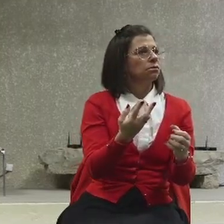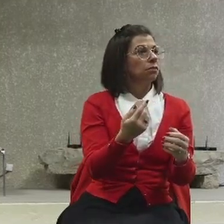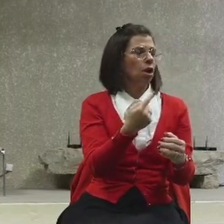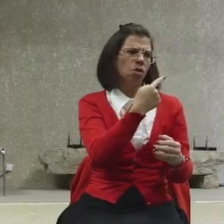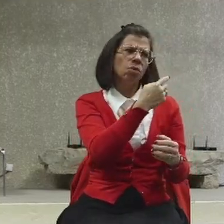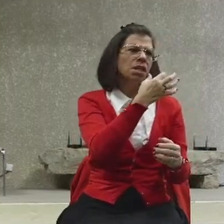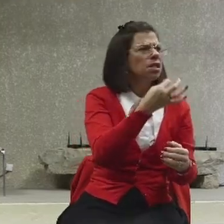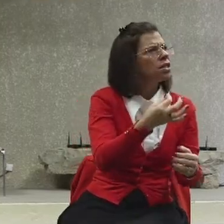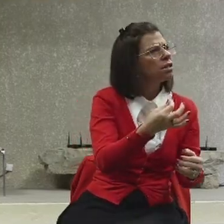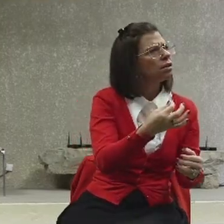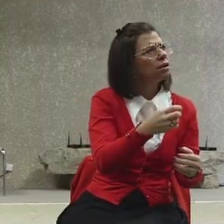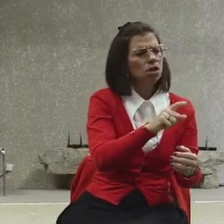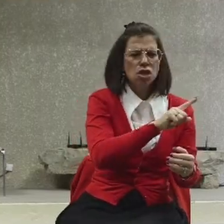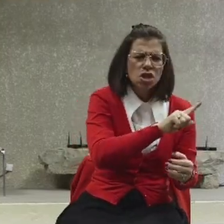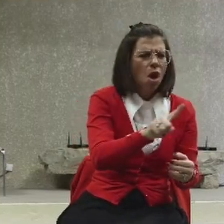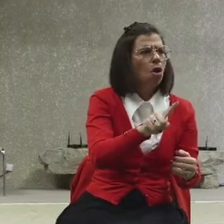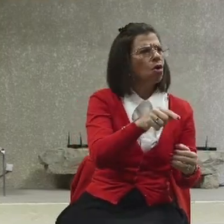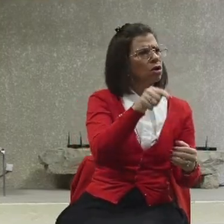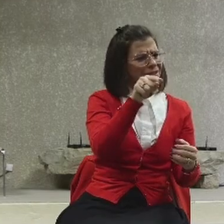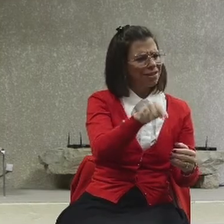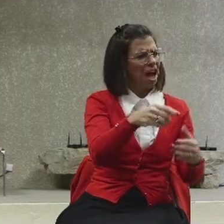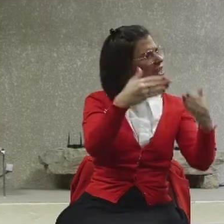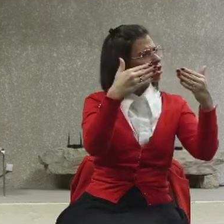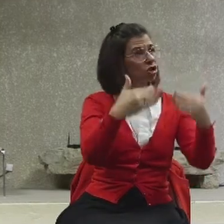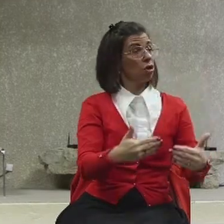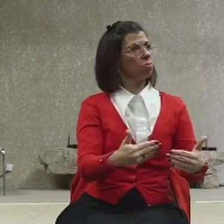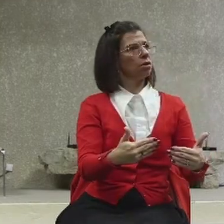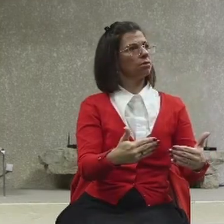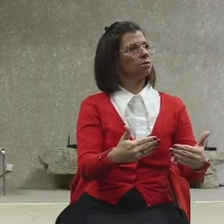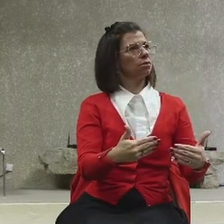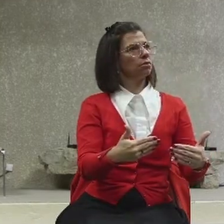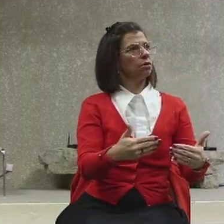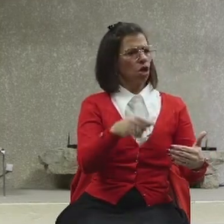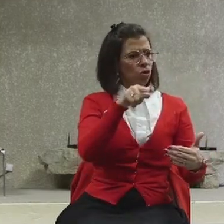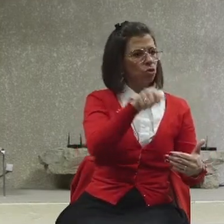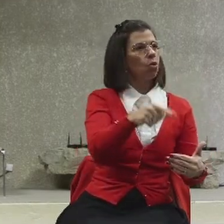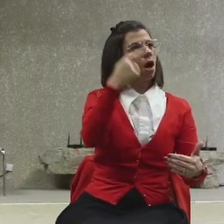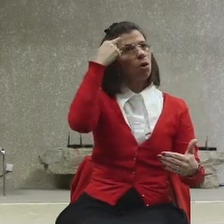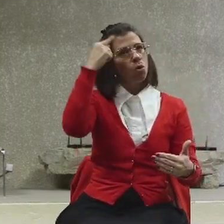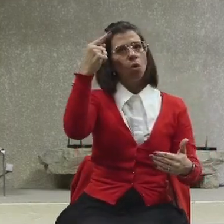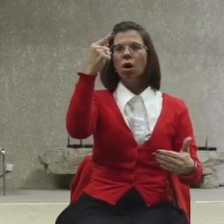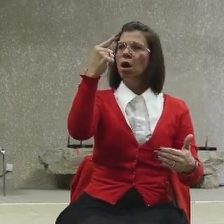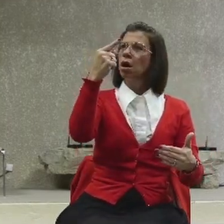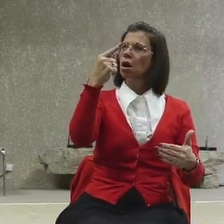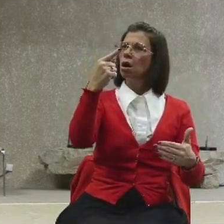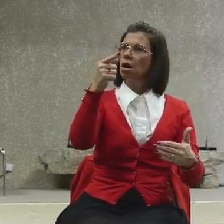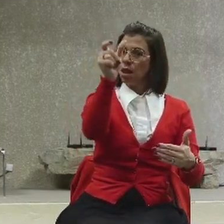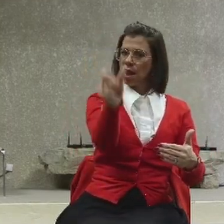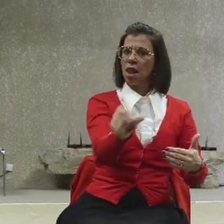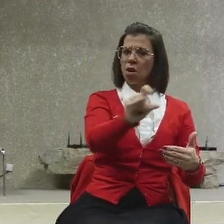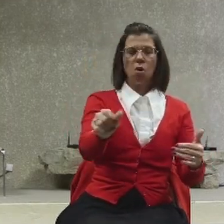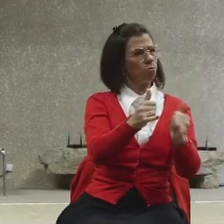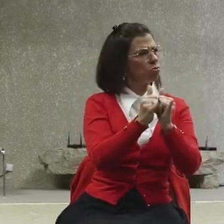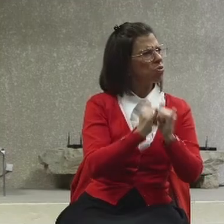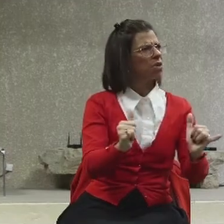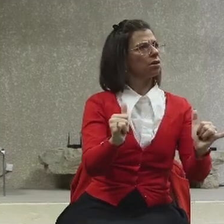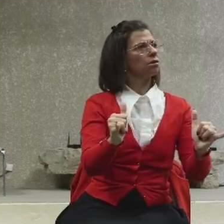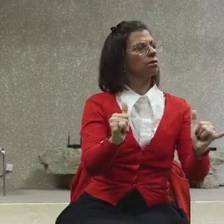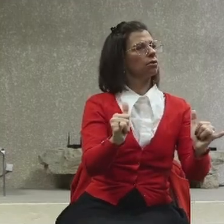chrétienne. Tu ne vis pas la vie abondante, puissante. On parle de paix, de joie, d'amour, de choses merveilleuses,